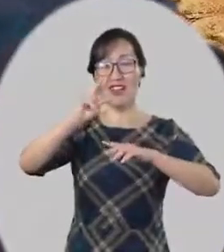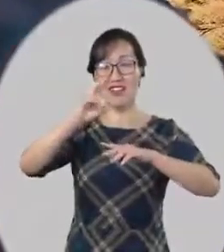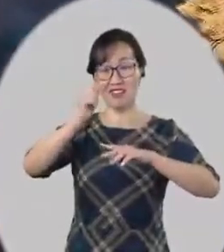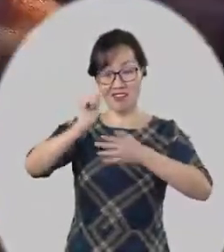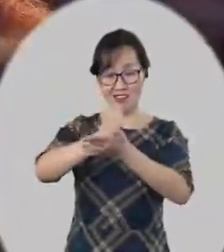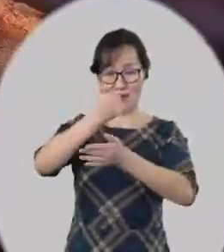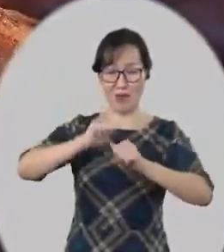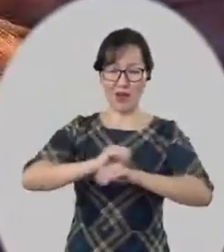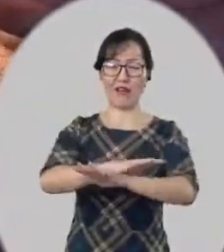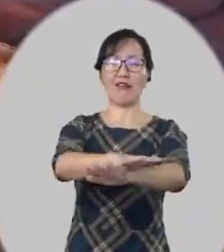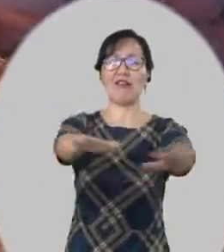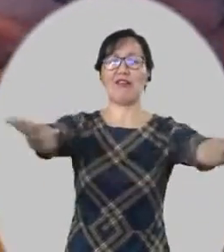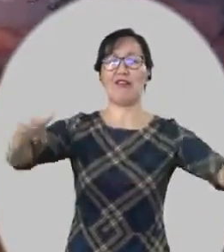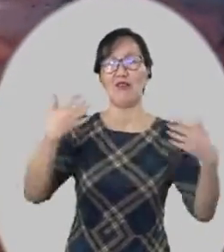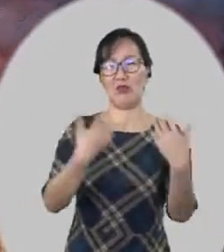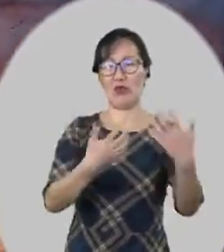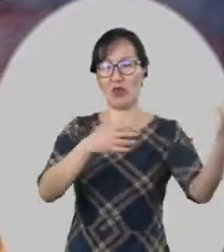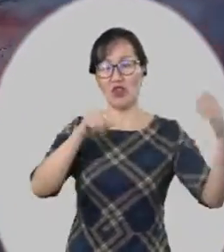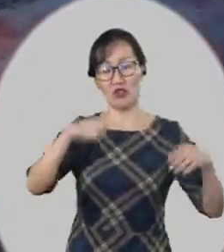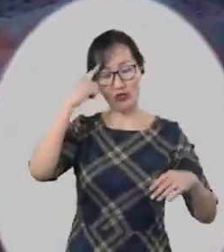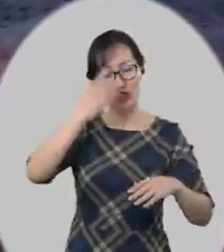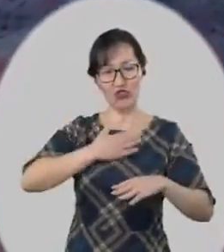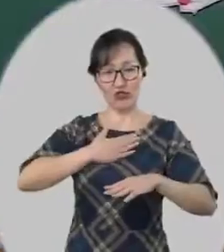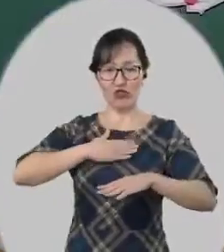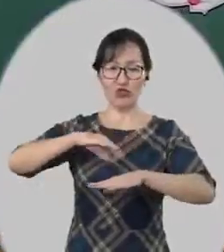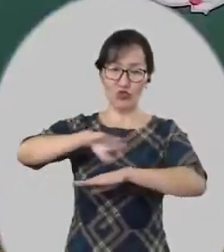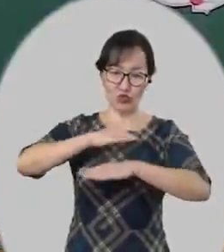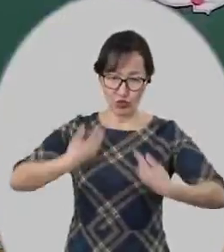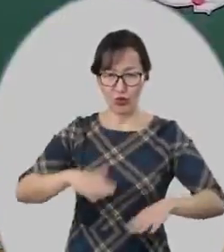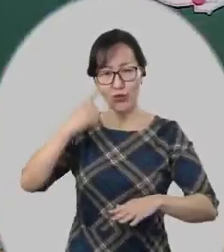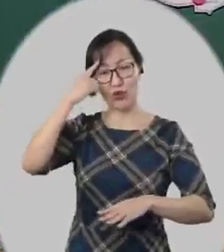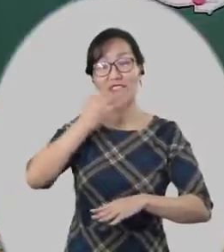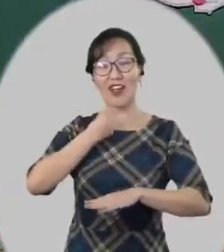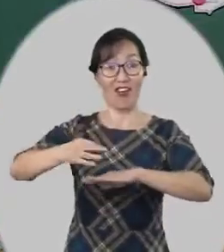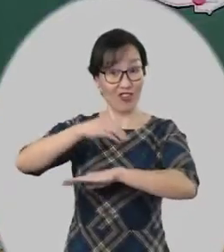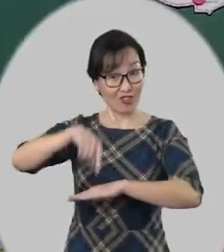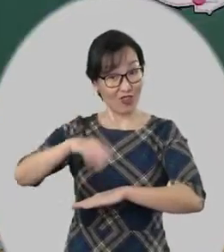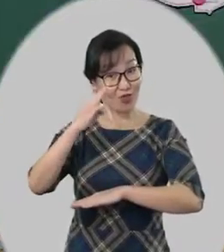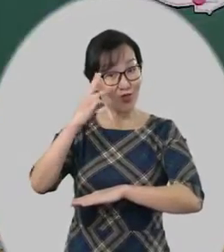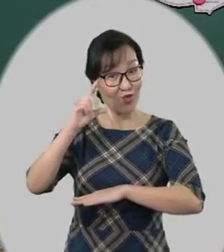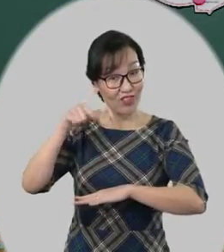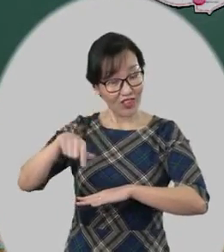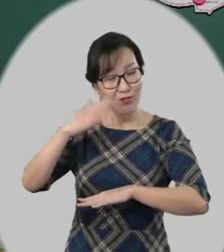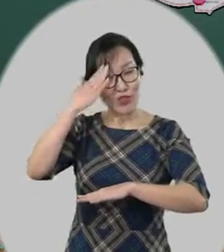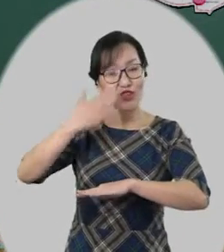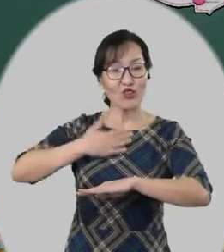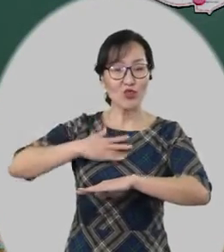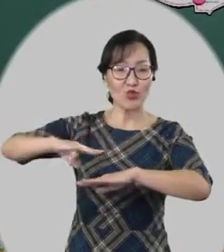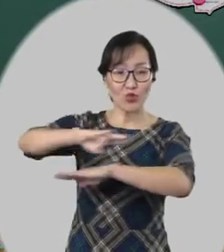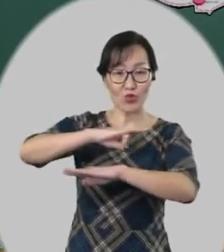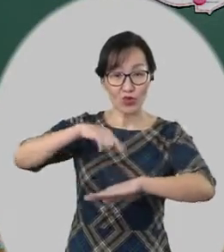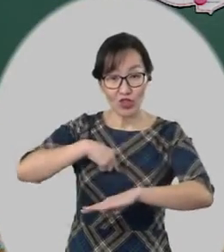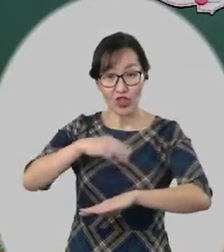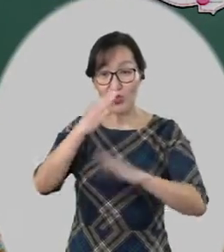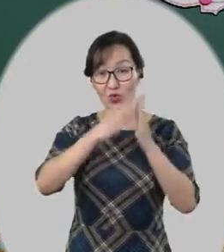нутаг Монголын сайхан гороо. За, миний нутаг шүлгийн унссан